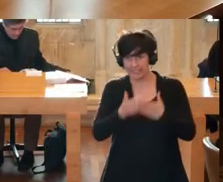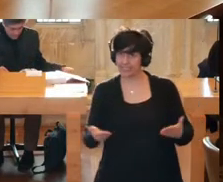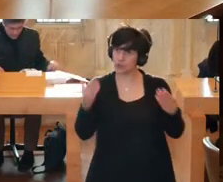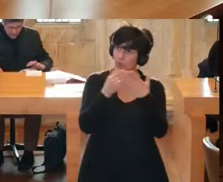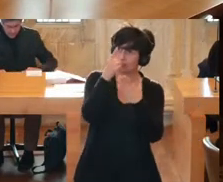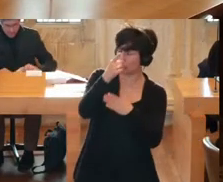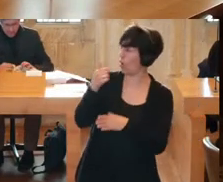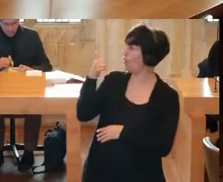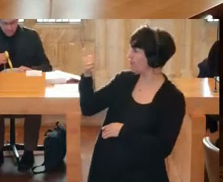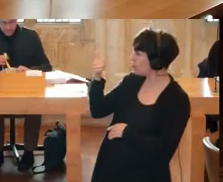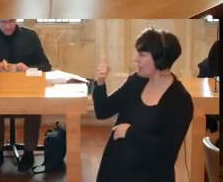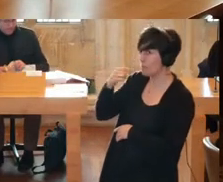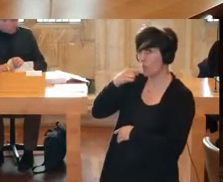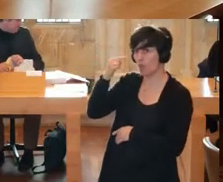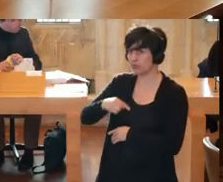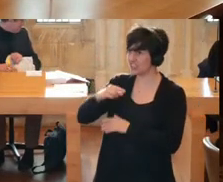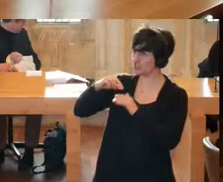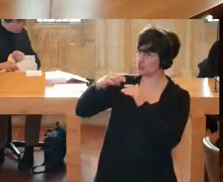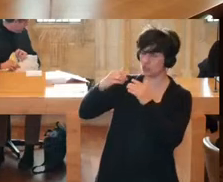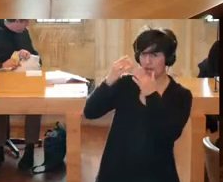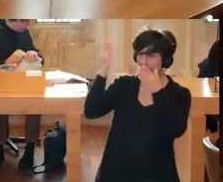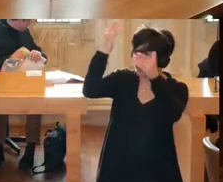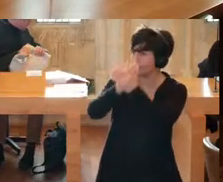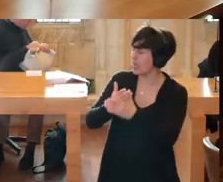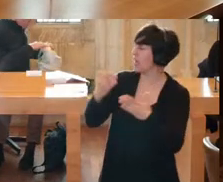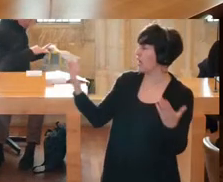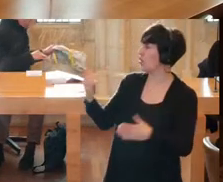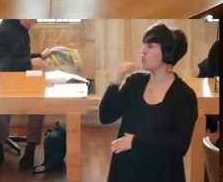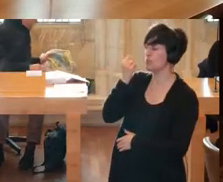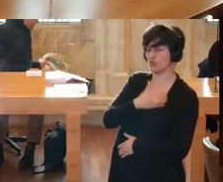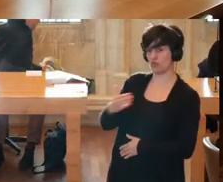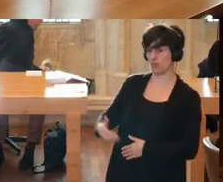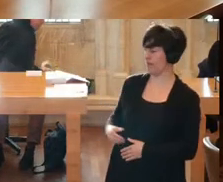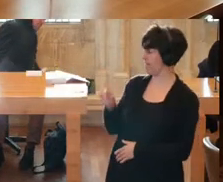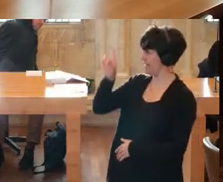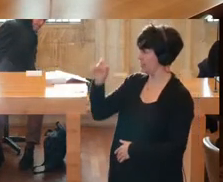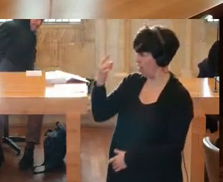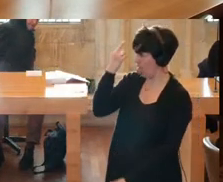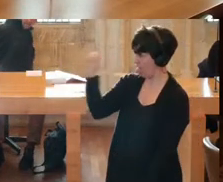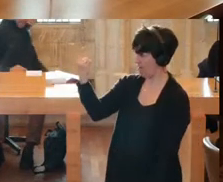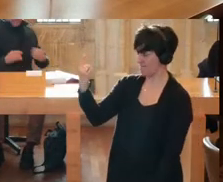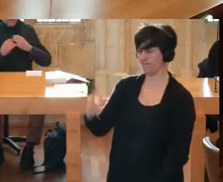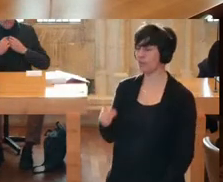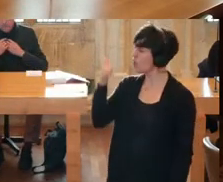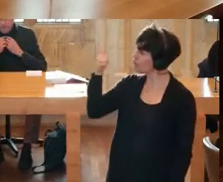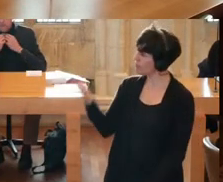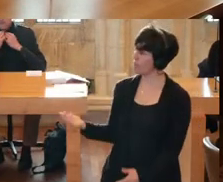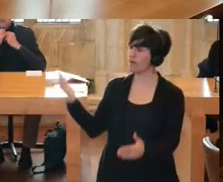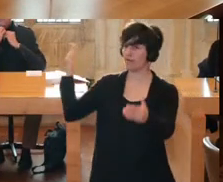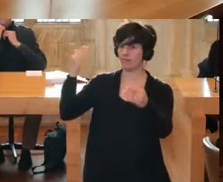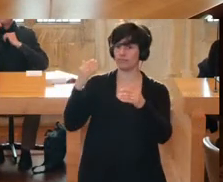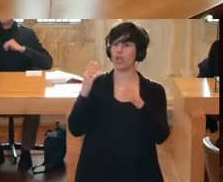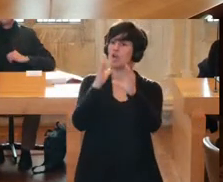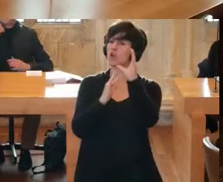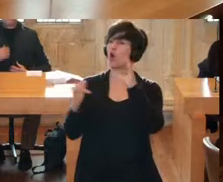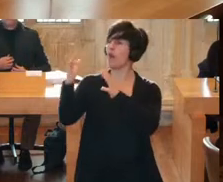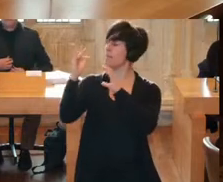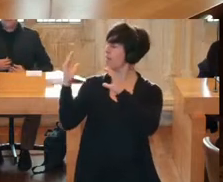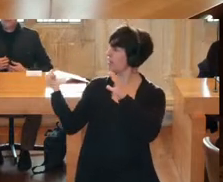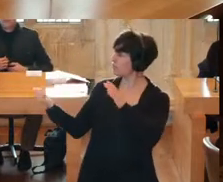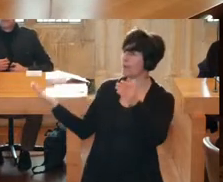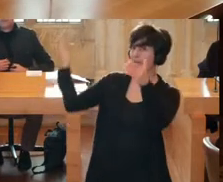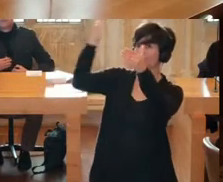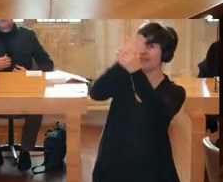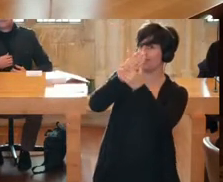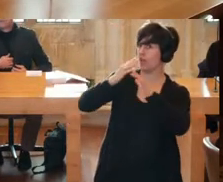vous oblige. Alors, monsieur le maire, je vous pose la question, et cette seule question ce soir, comment entendez-vous agir à l'échelle de Camp-la-Mer, en